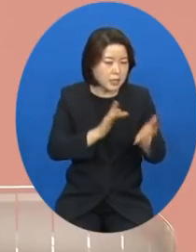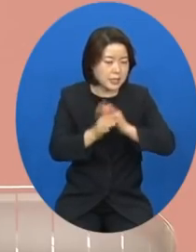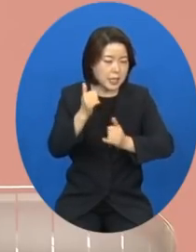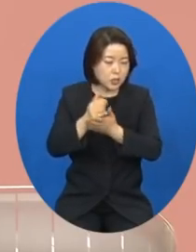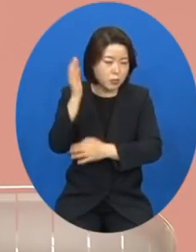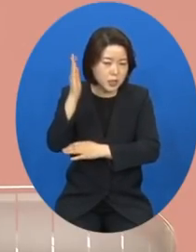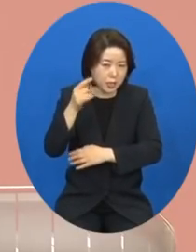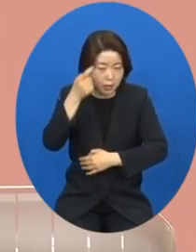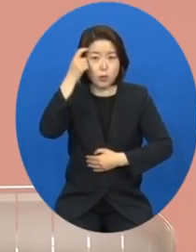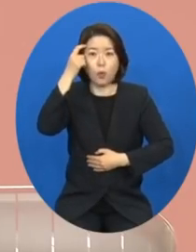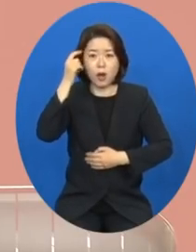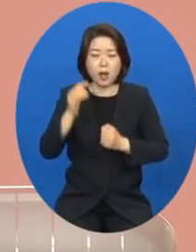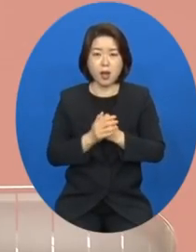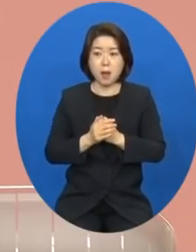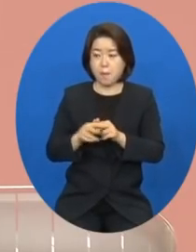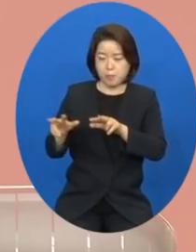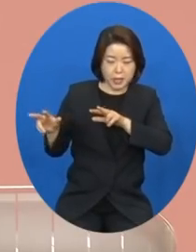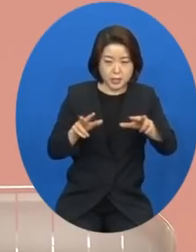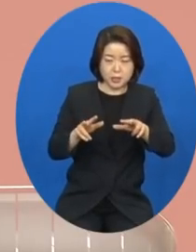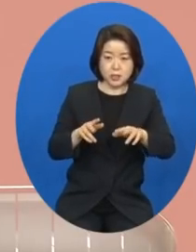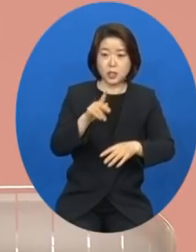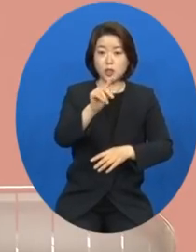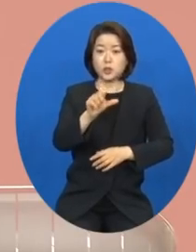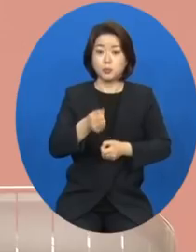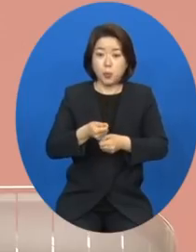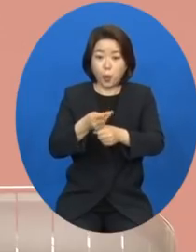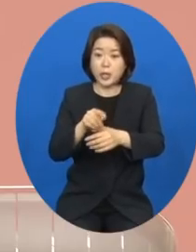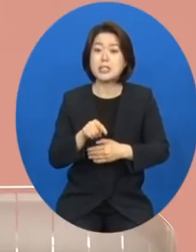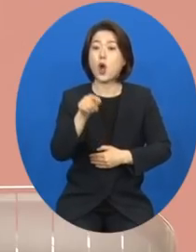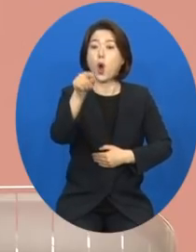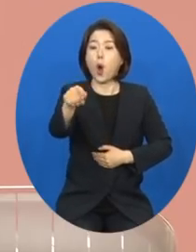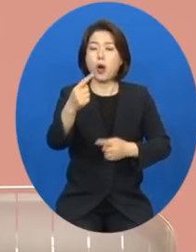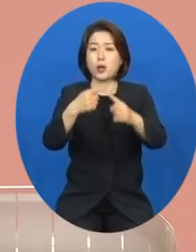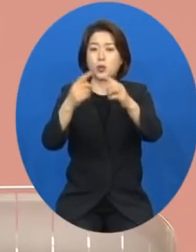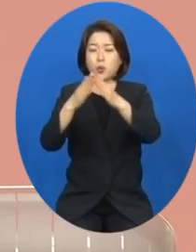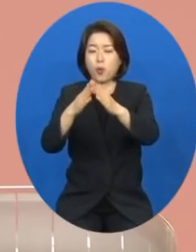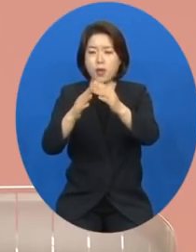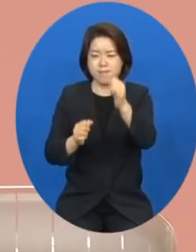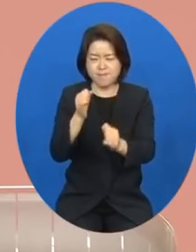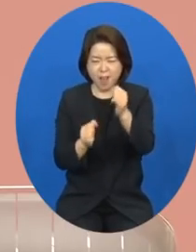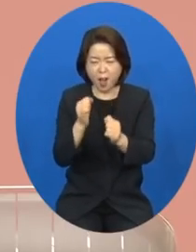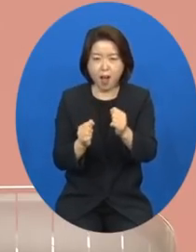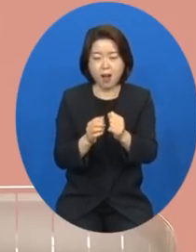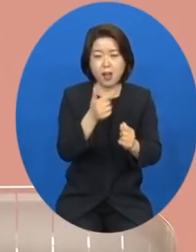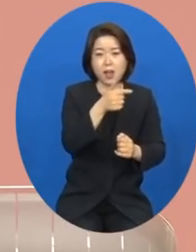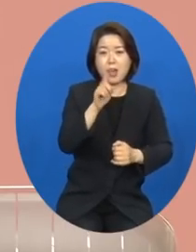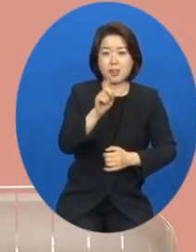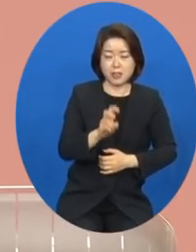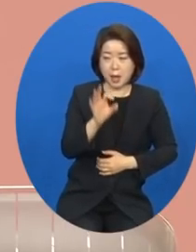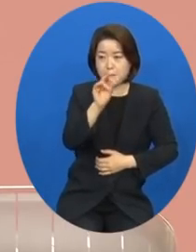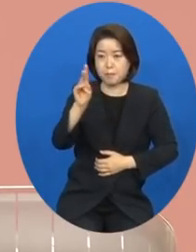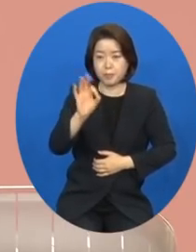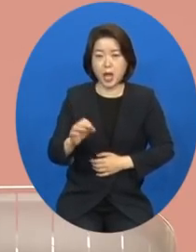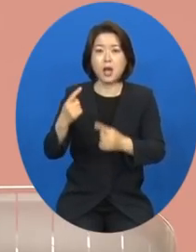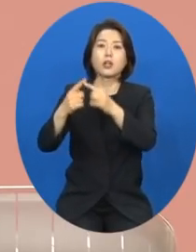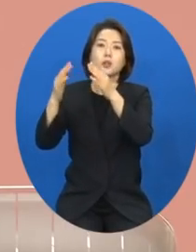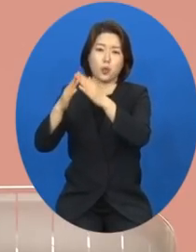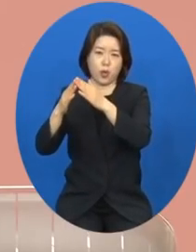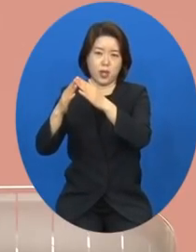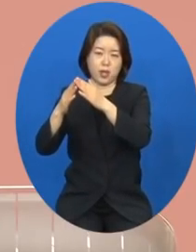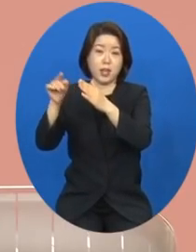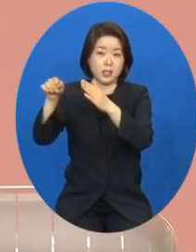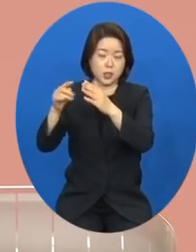곧장 시보리 떨어져 있던 교회로 달려갑니다 남향 교회 라는 것이었는데 독립선언문을 작성한